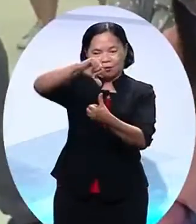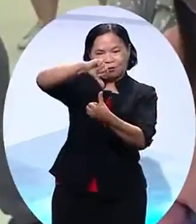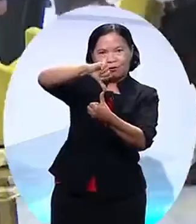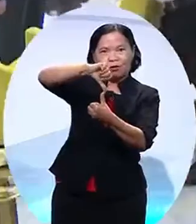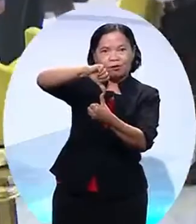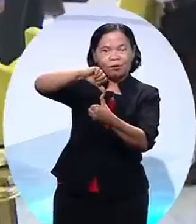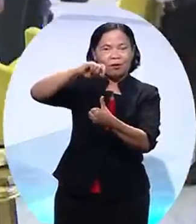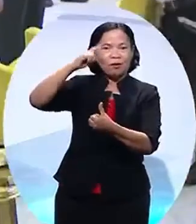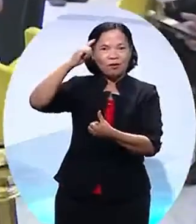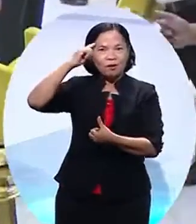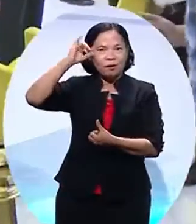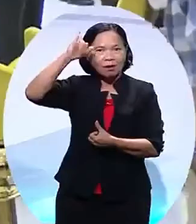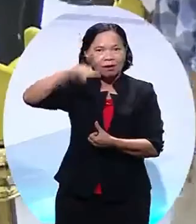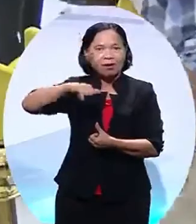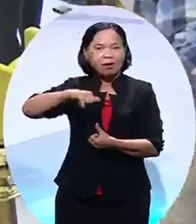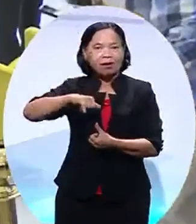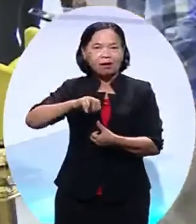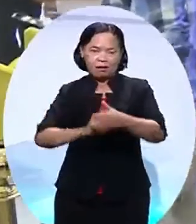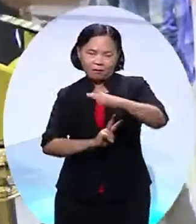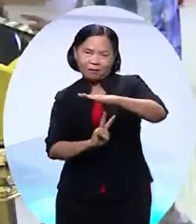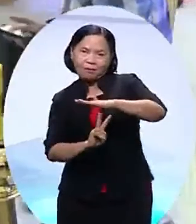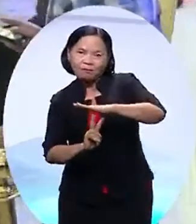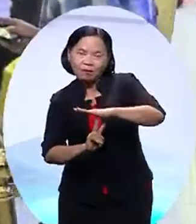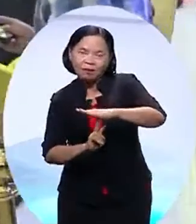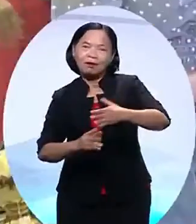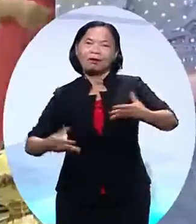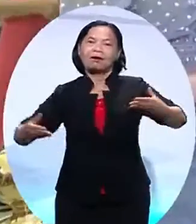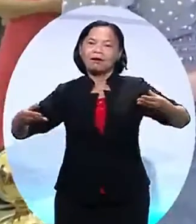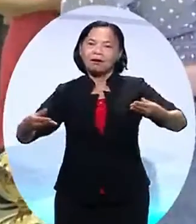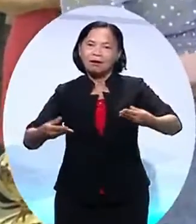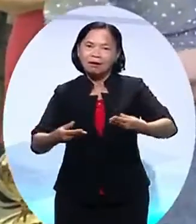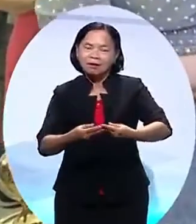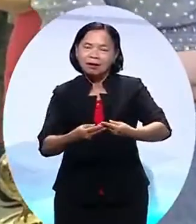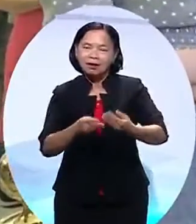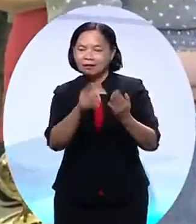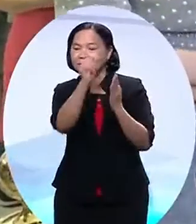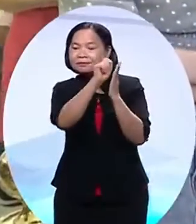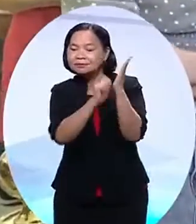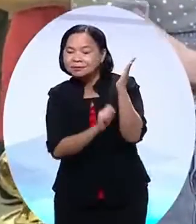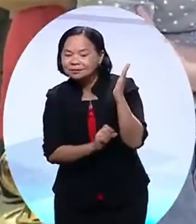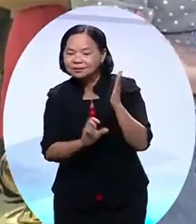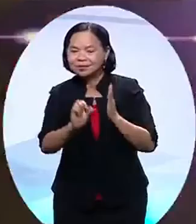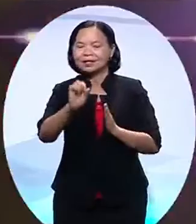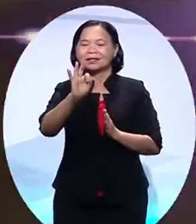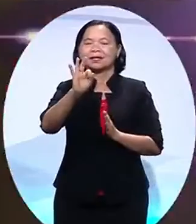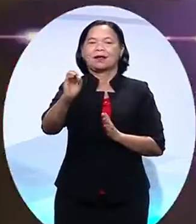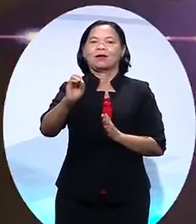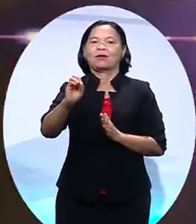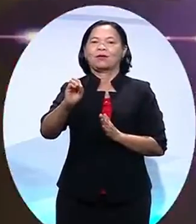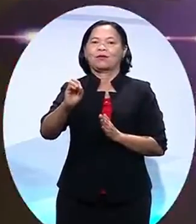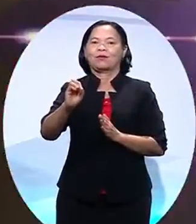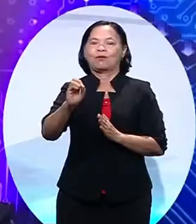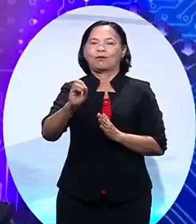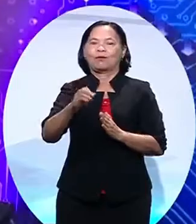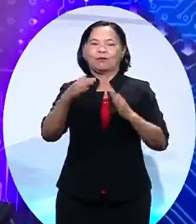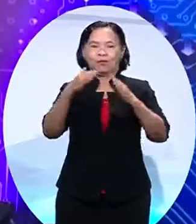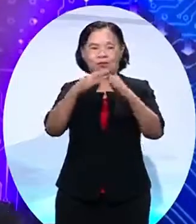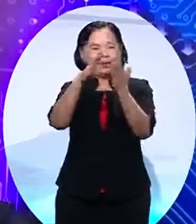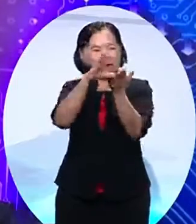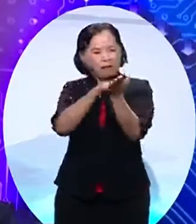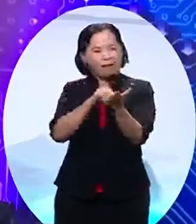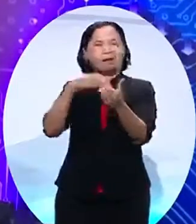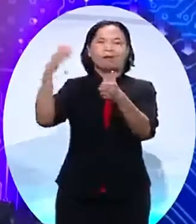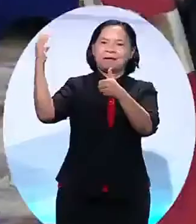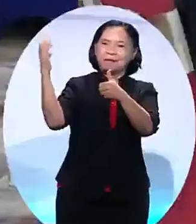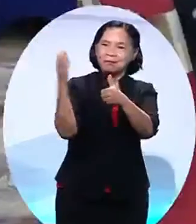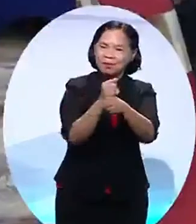đầu tư, bao gồm vòng gọi vốn thiên thần, đầu tư cộng đồng, chứng khoán STO, thương mại điện tử, bất động sản. Mục tiêu chính